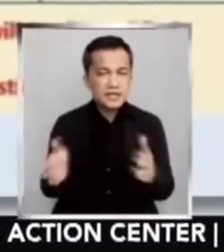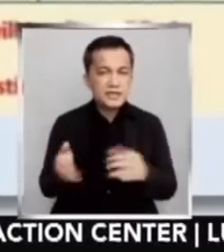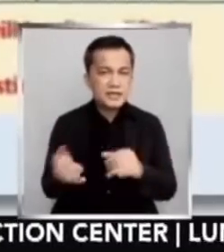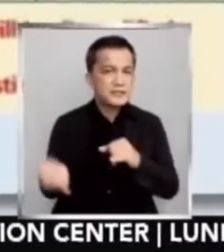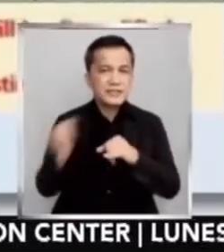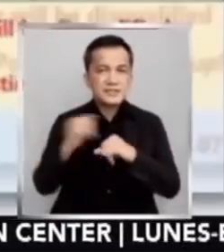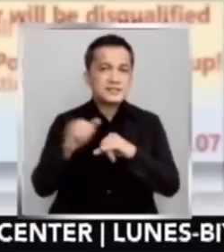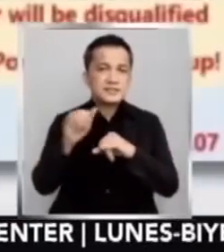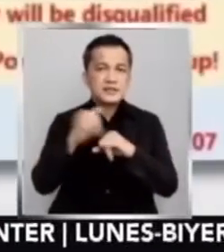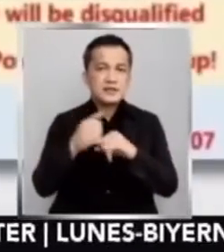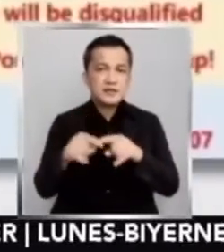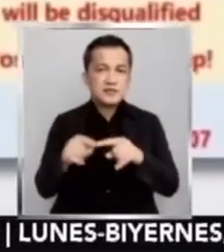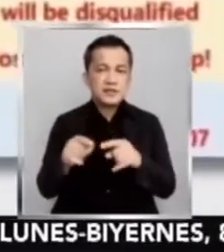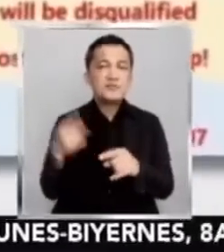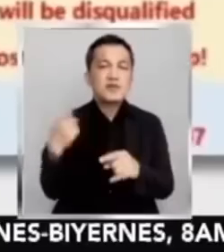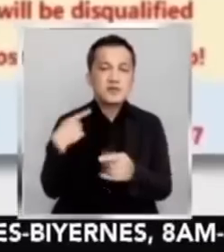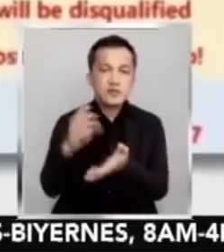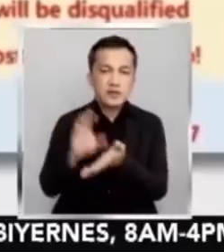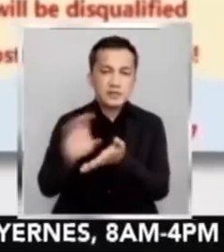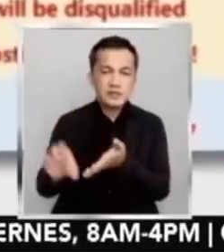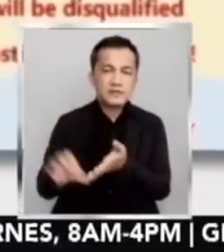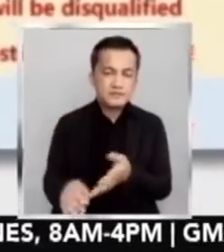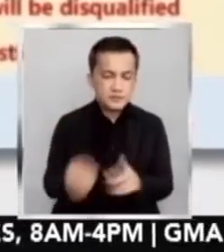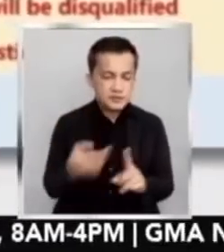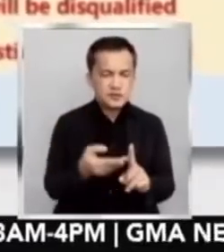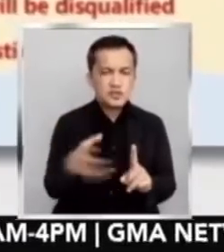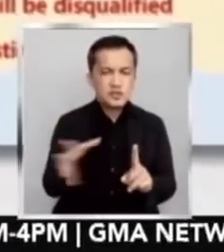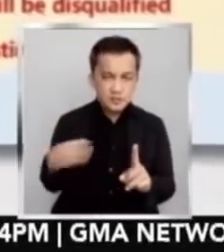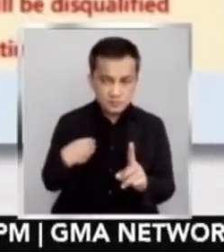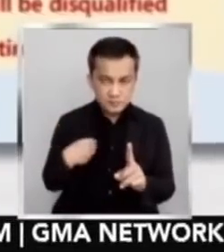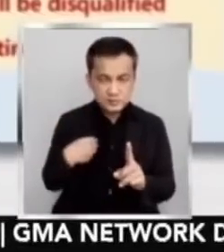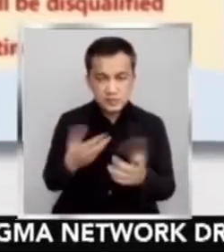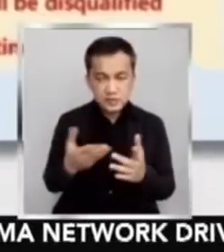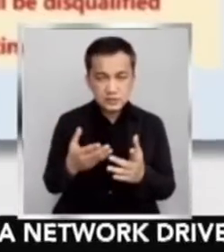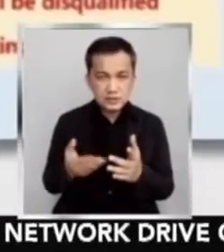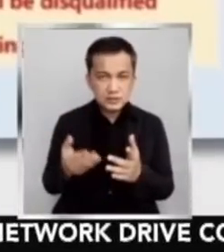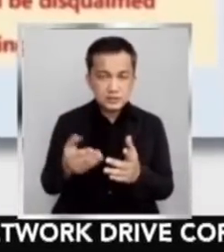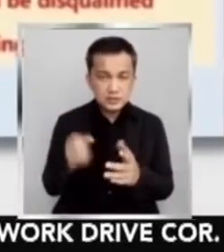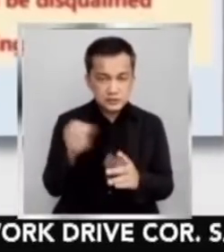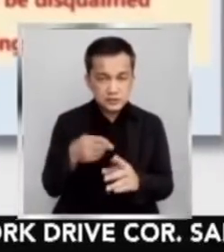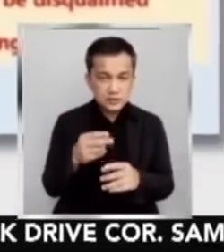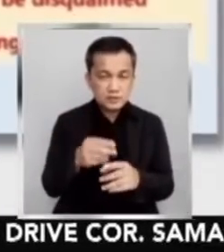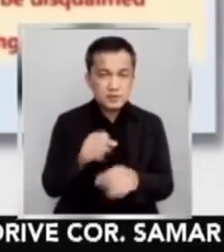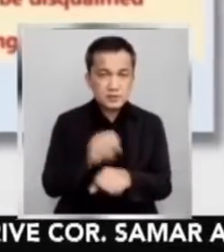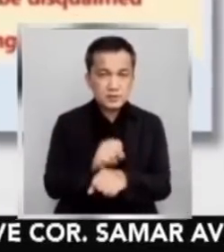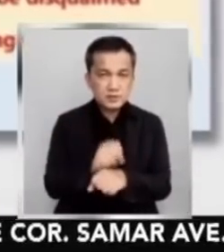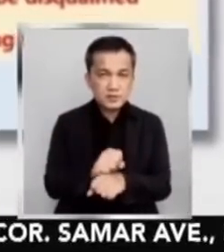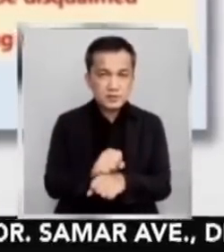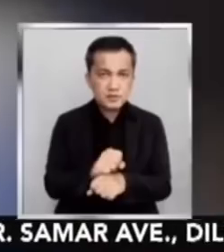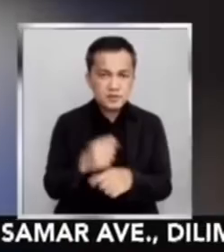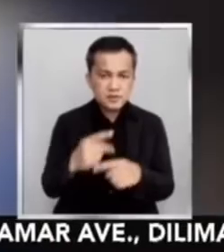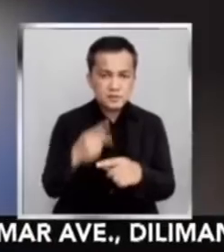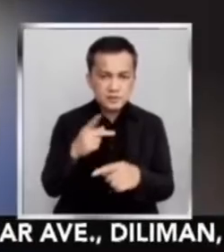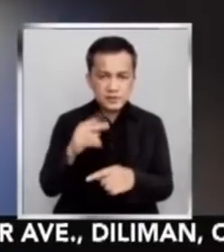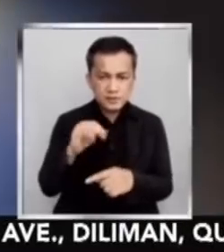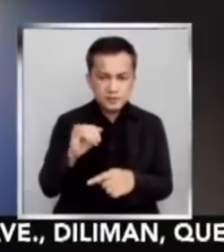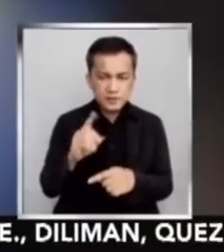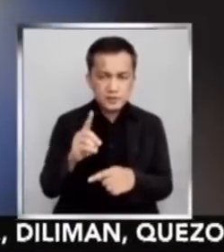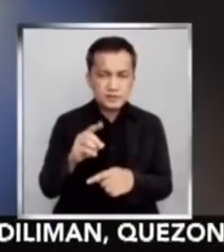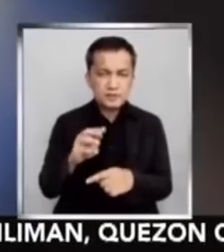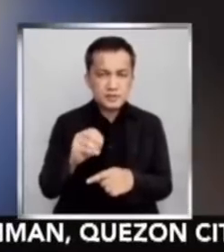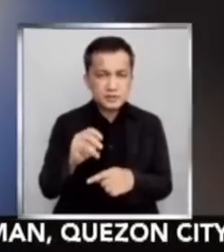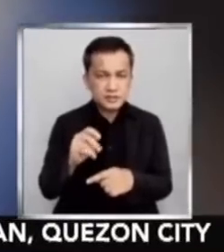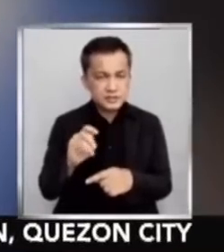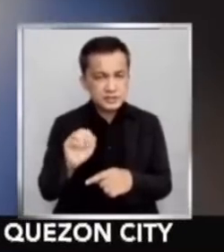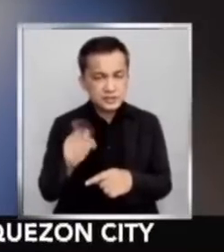may puhunan. Kinagat niya ang alok kung saan ang sunod na patrabaho ay prepaid merchant task.